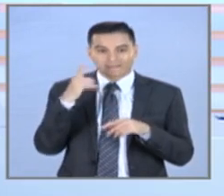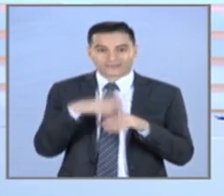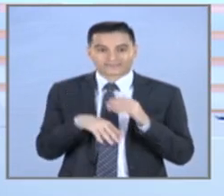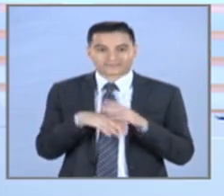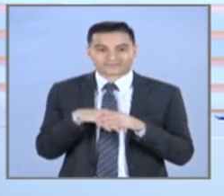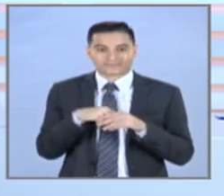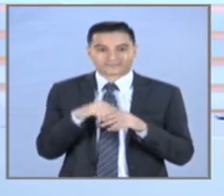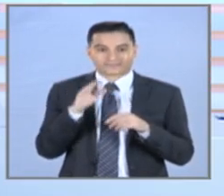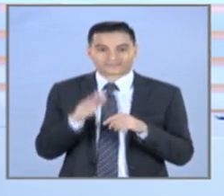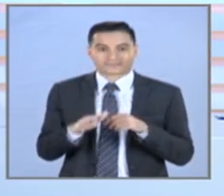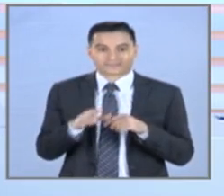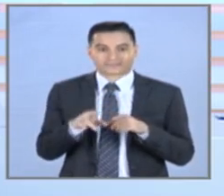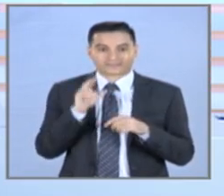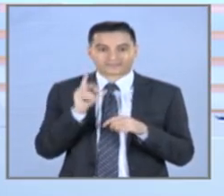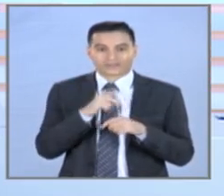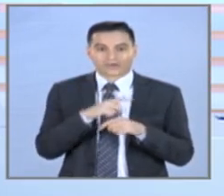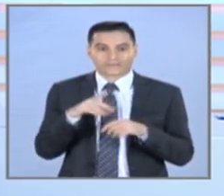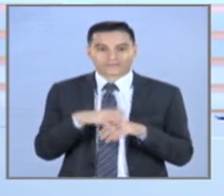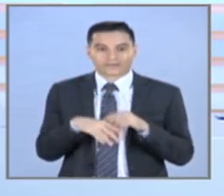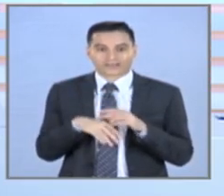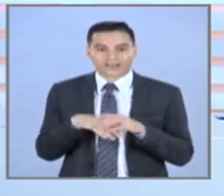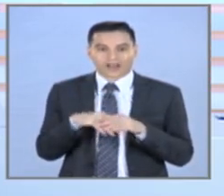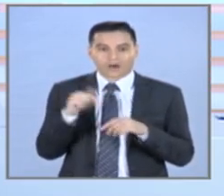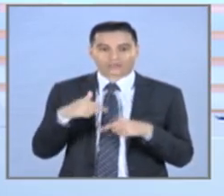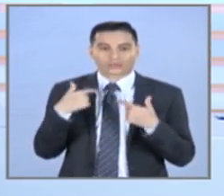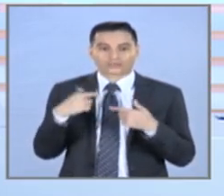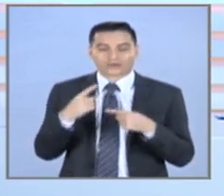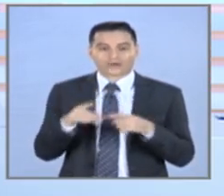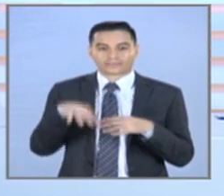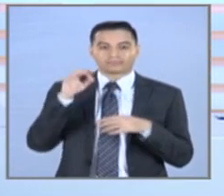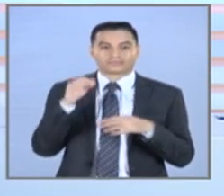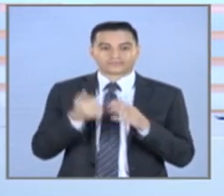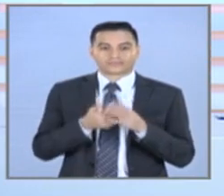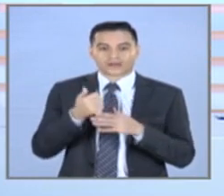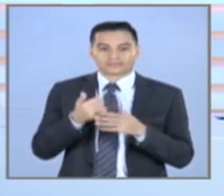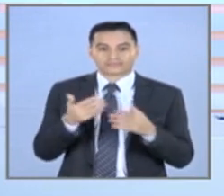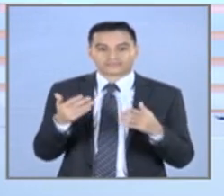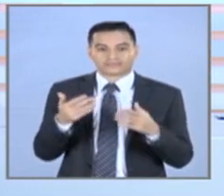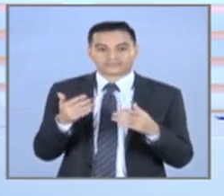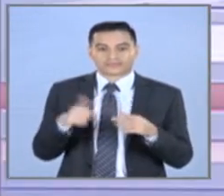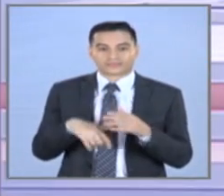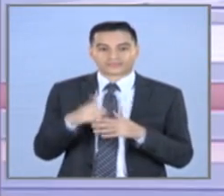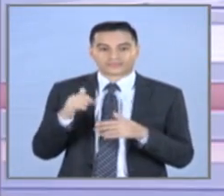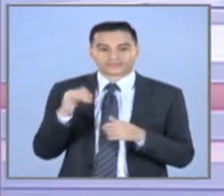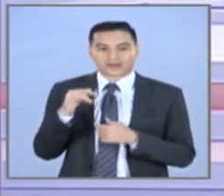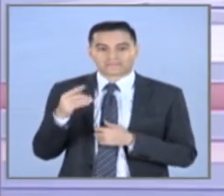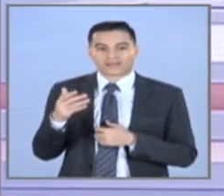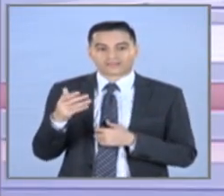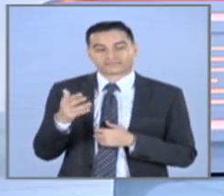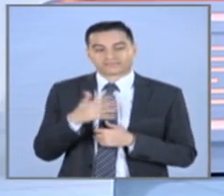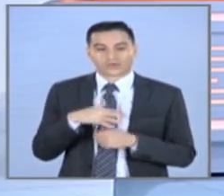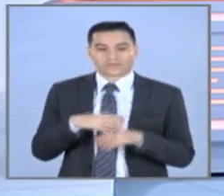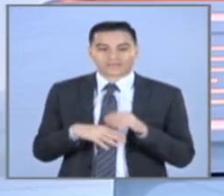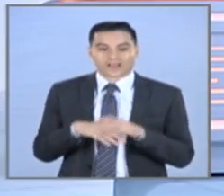فكرة البزر مش ما هو كلكم بتحاولوا، واحد بس اللي هينجح، اللي نجح محمد.